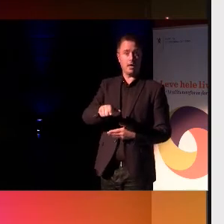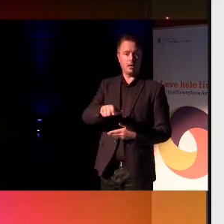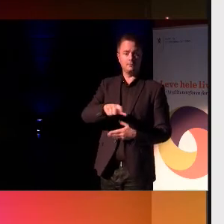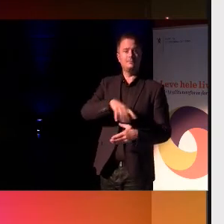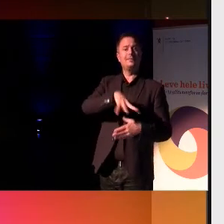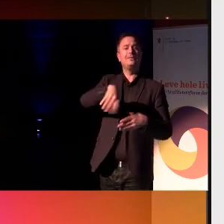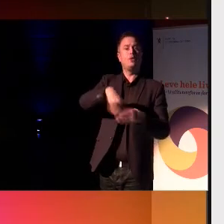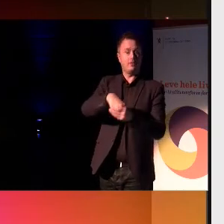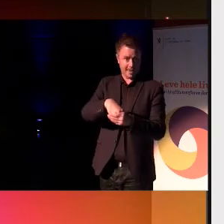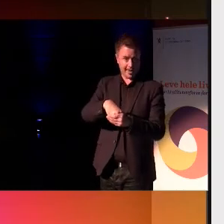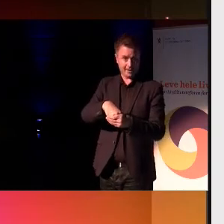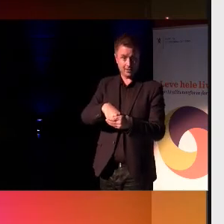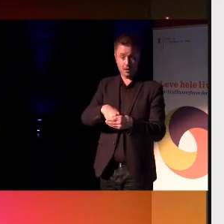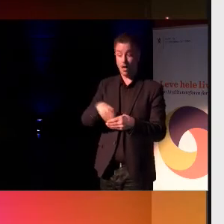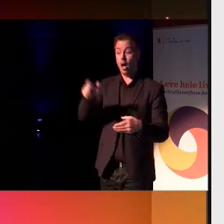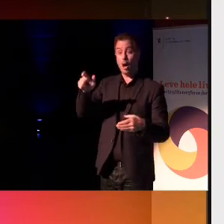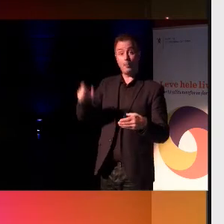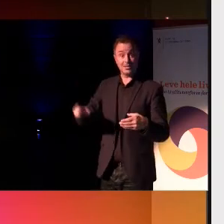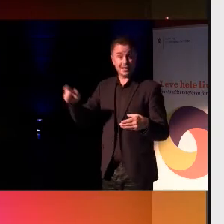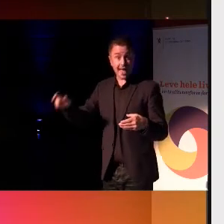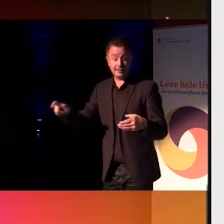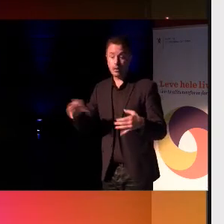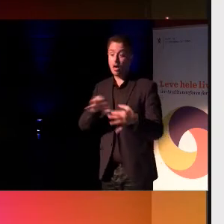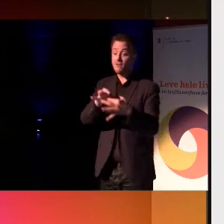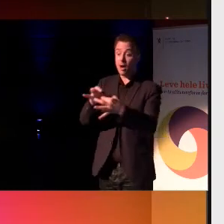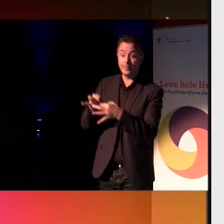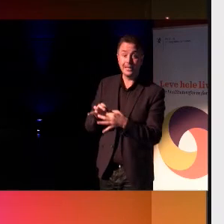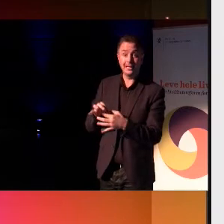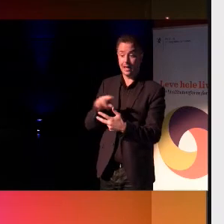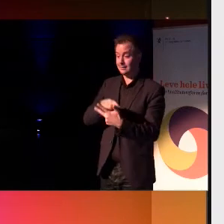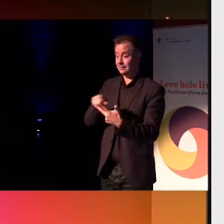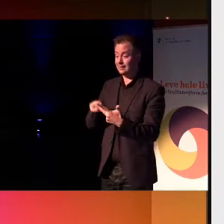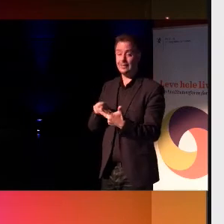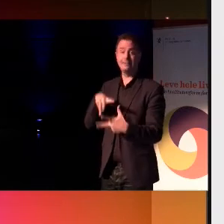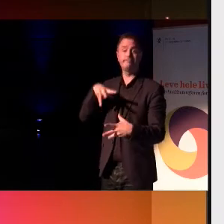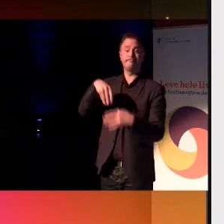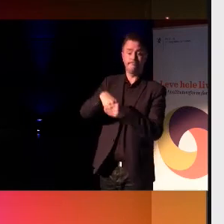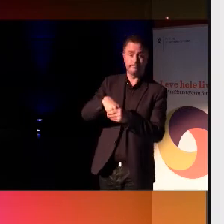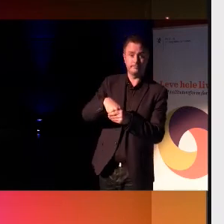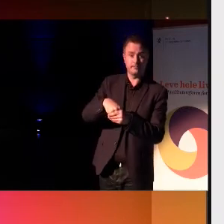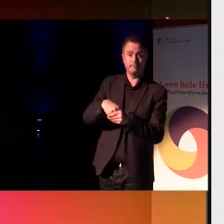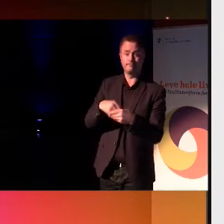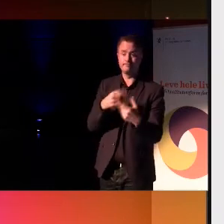involverte, pasienter, pårørende for å høre.